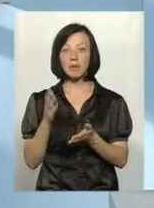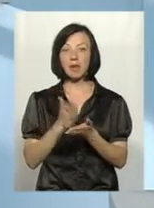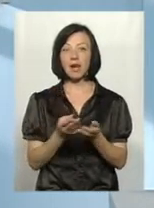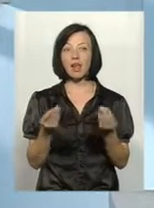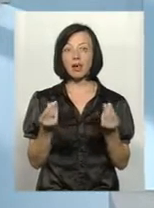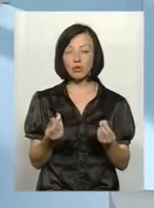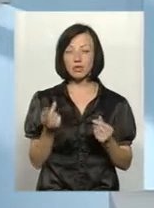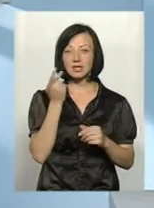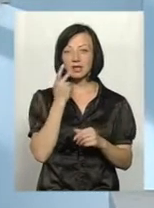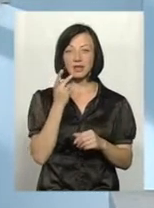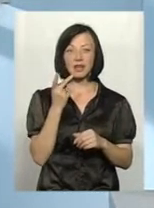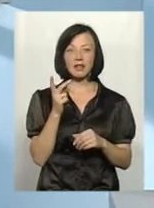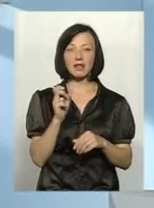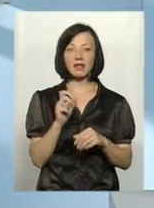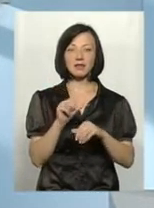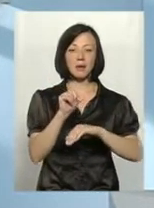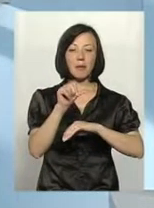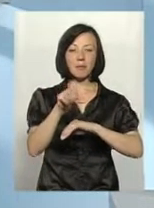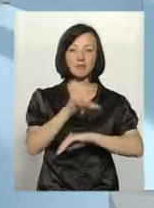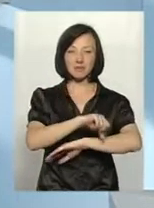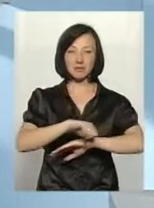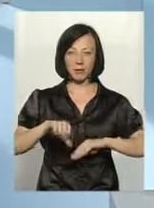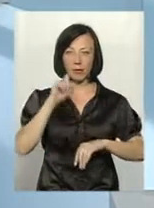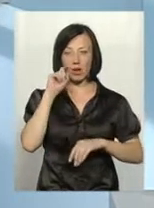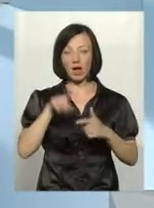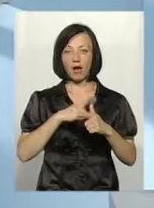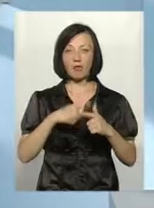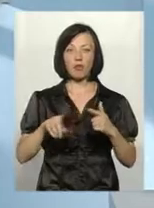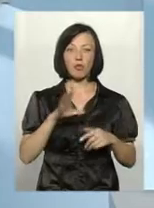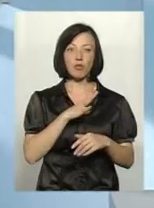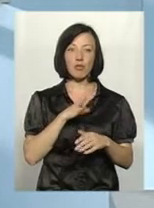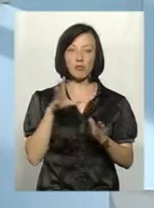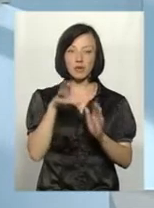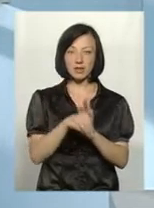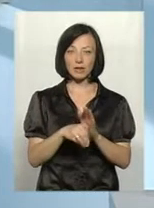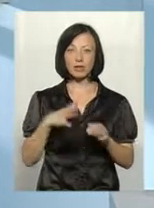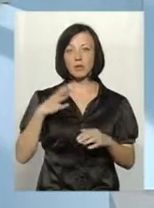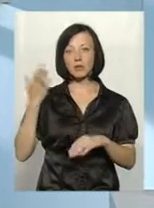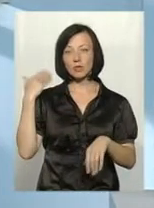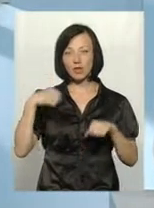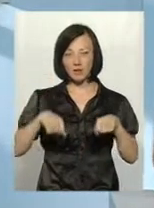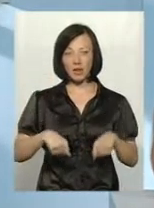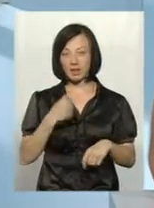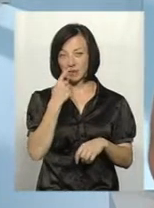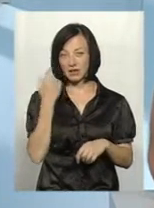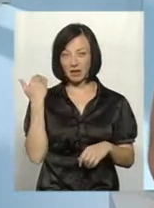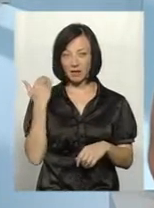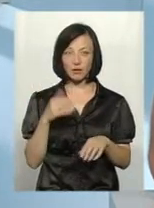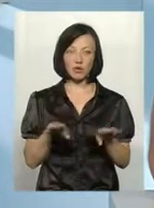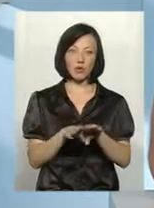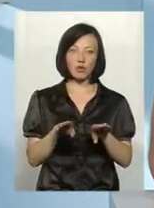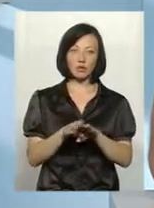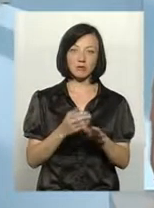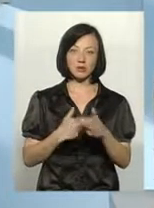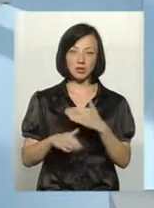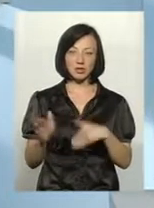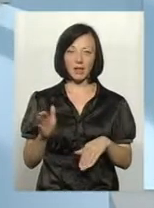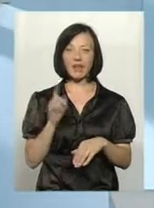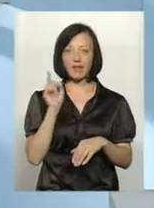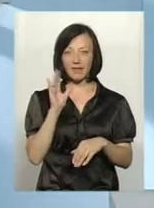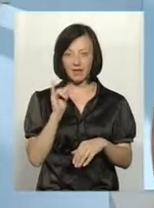гроші, і він, як правило, не за межами України, або як або він був причетний до минулої влади, яка от недавно вроді би пішла. Вона, він же